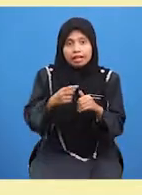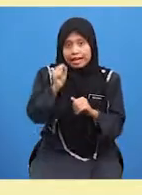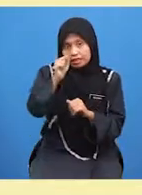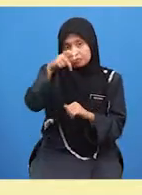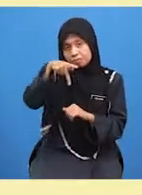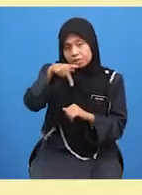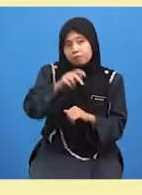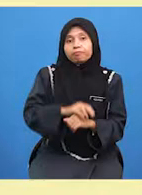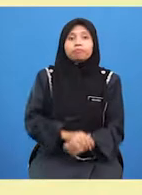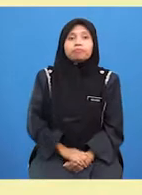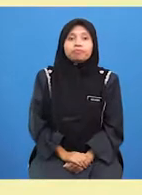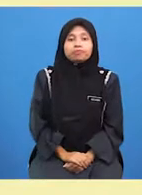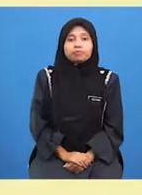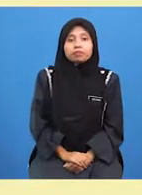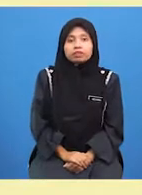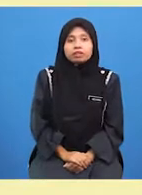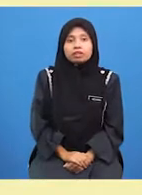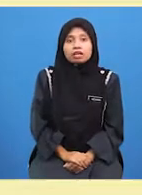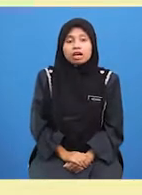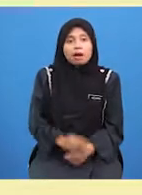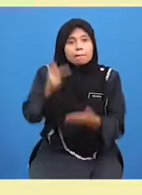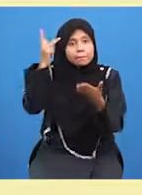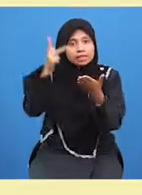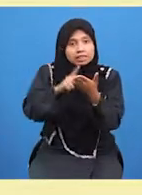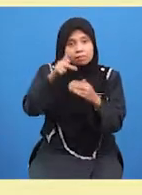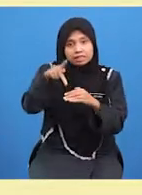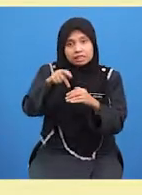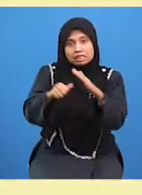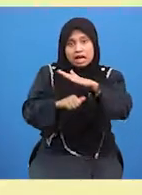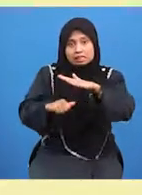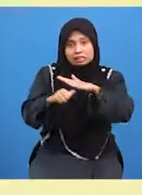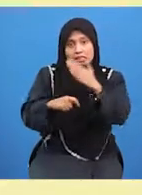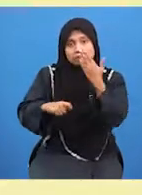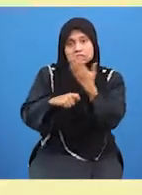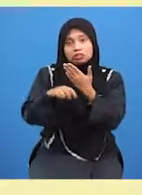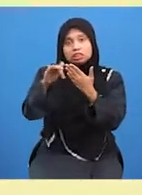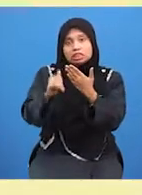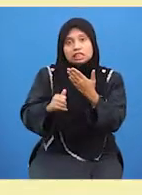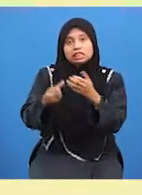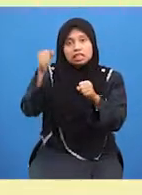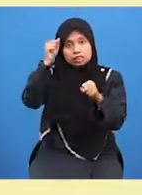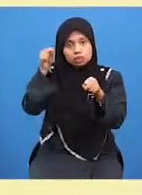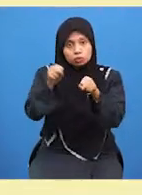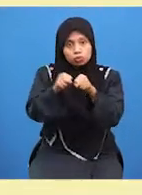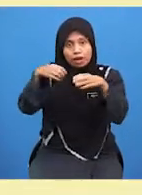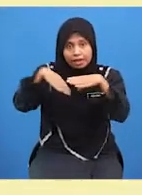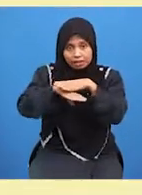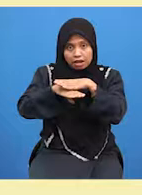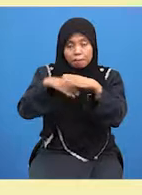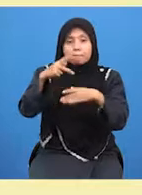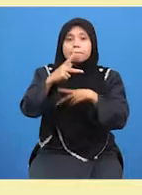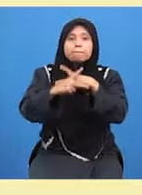Standard pembelajaran adalah seperti berikut. Mengenal pasti asas teknologi yang